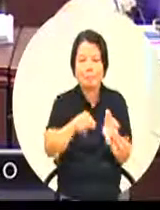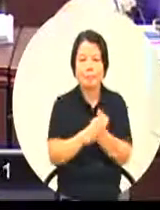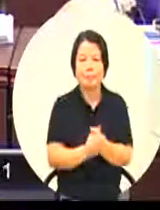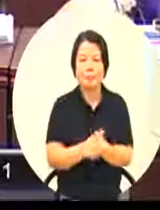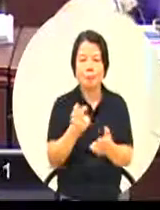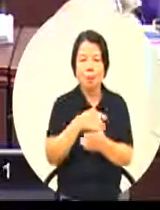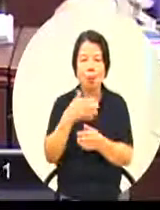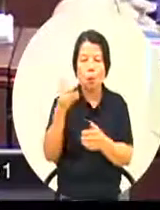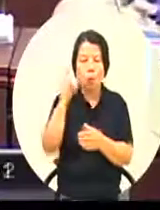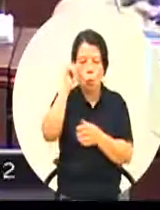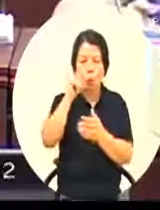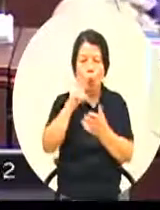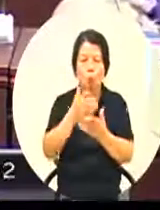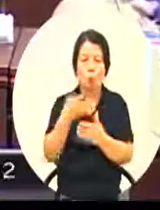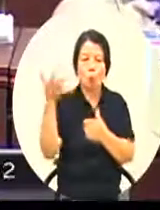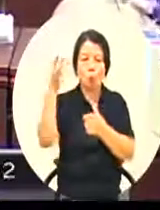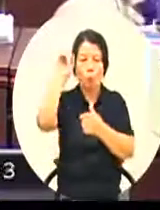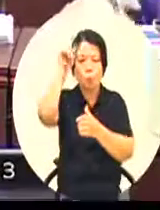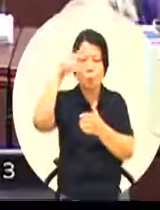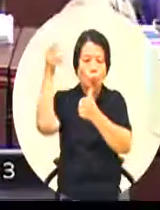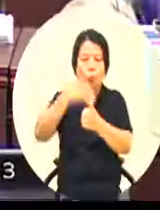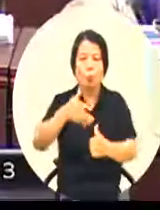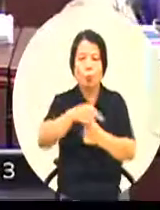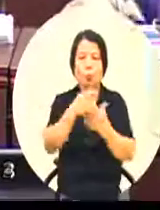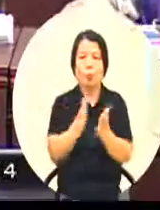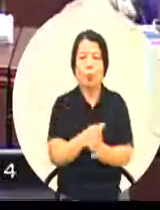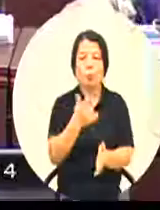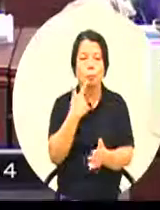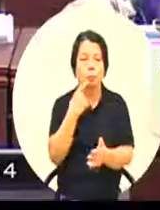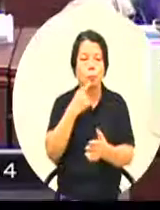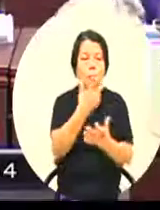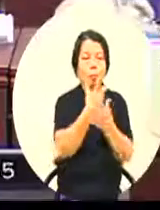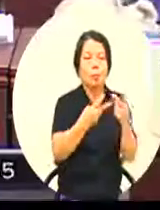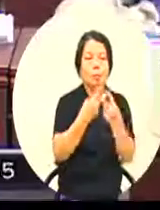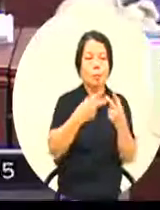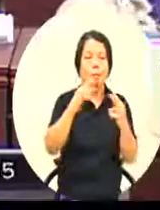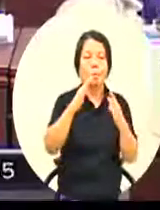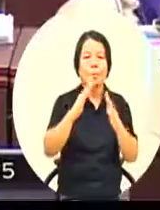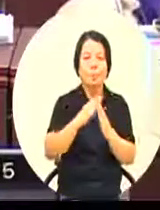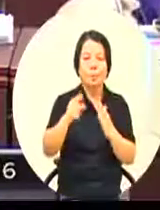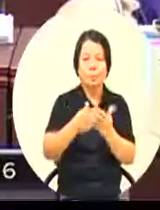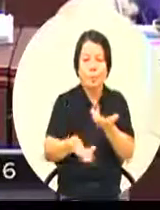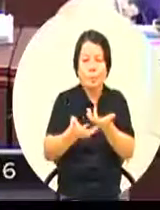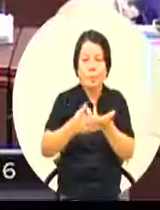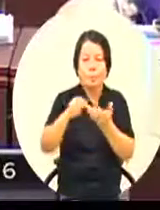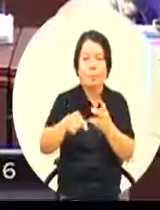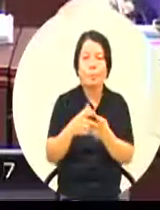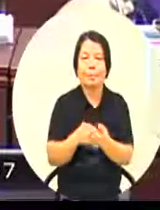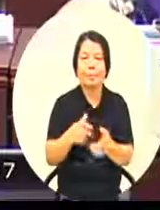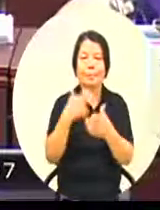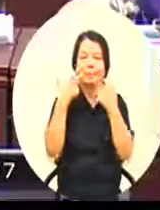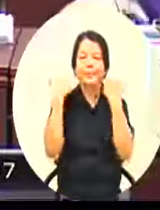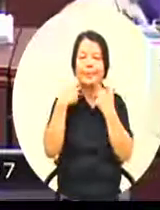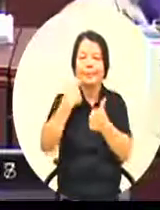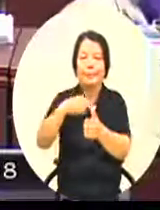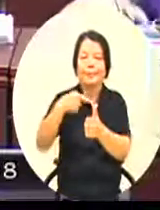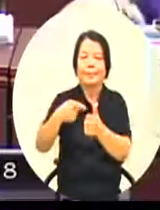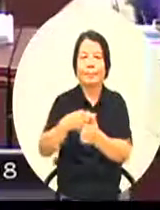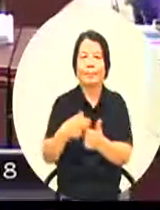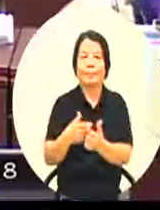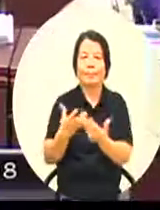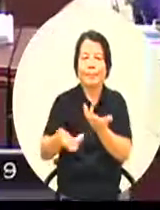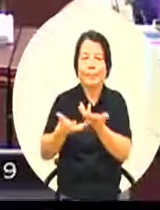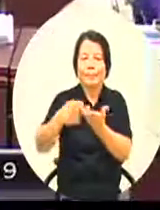味料理必须要传承。所以说客家的阿妈会教的是客家菜，原住民教原住民，然后